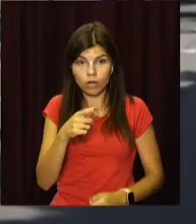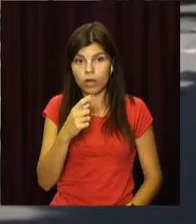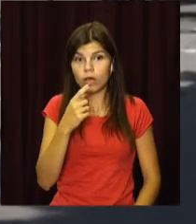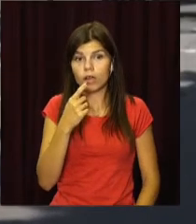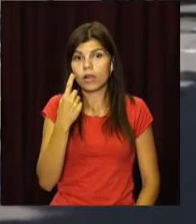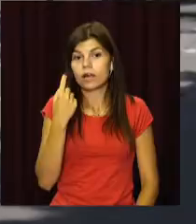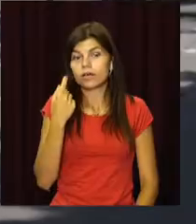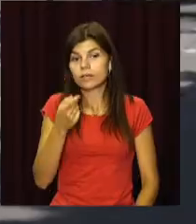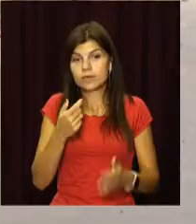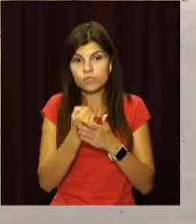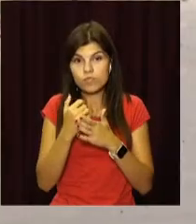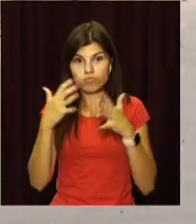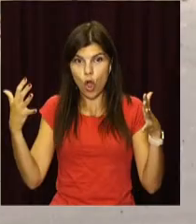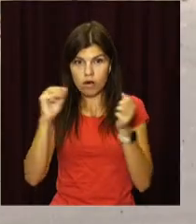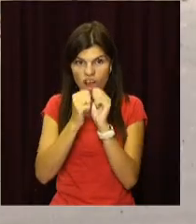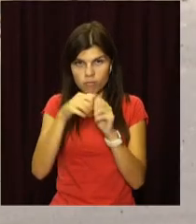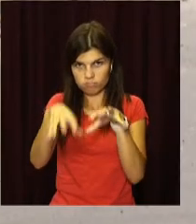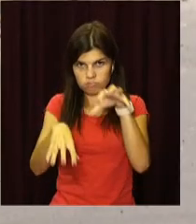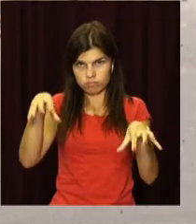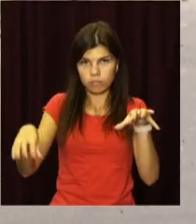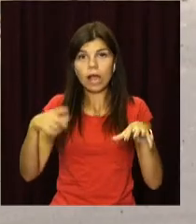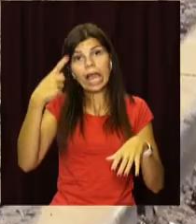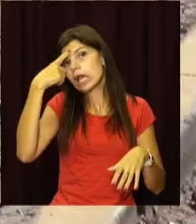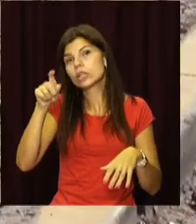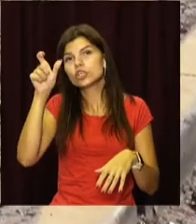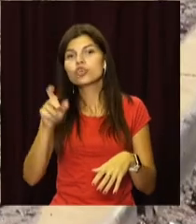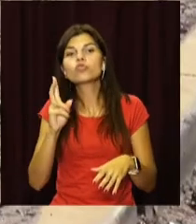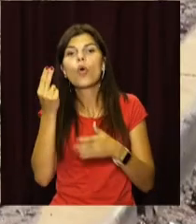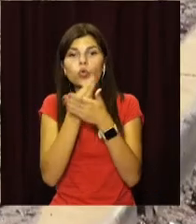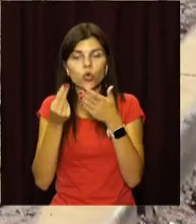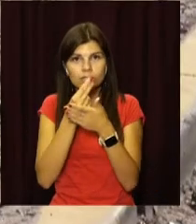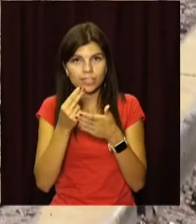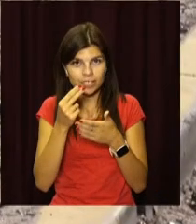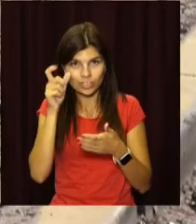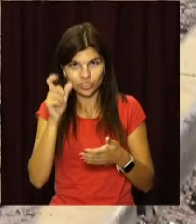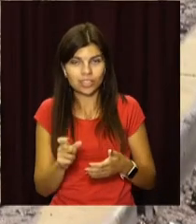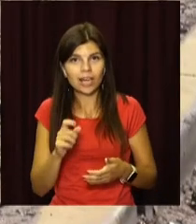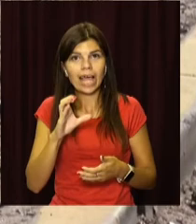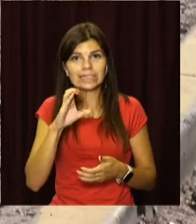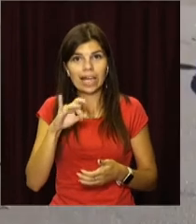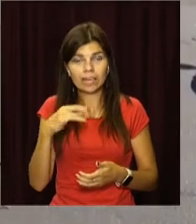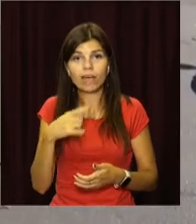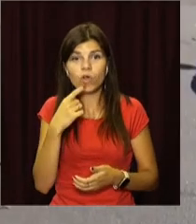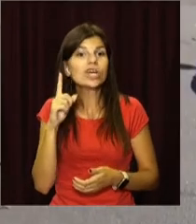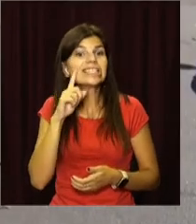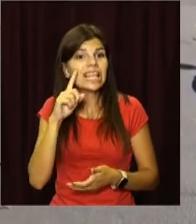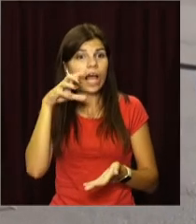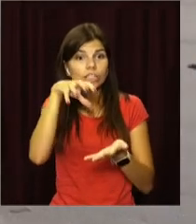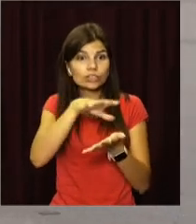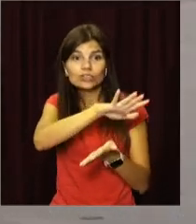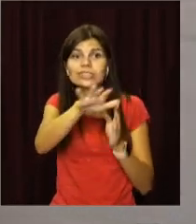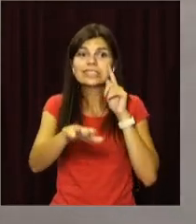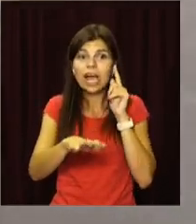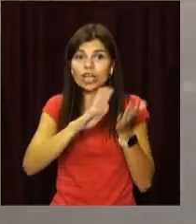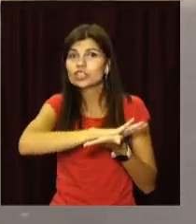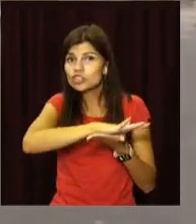за одним величезне каміння. Автор ідеї, головний художник Дніпра Сергій Білий, каже, зелена зона вздовж